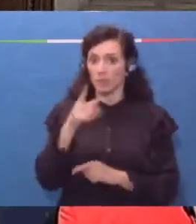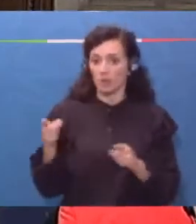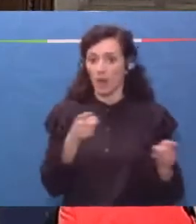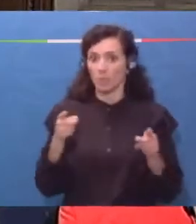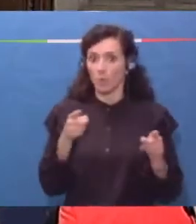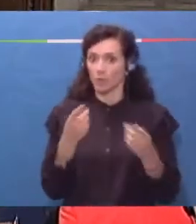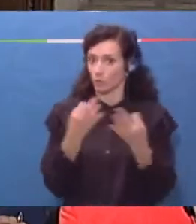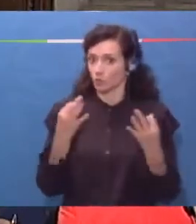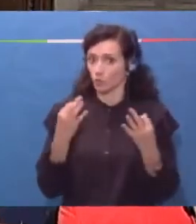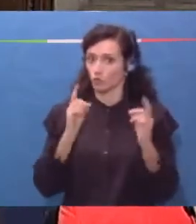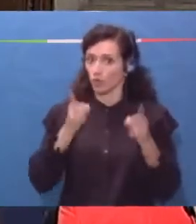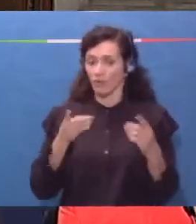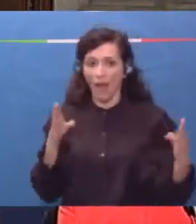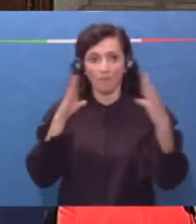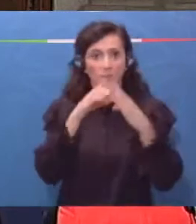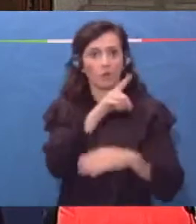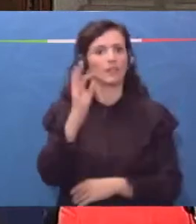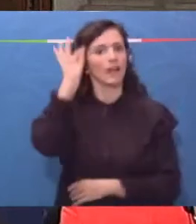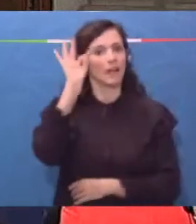Gran Bretagna? Grazie.